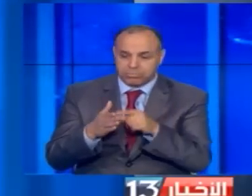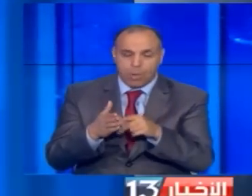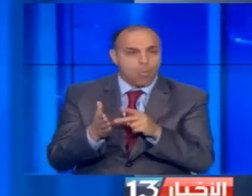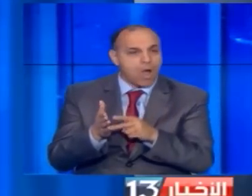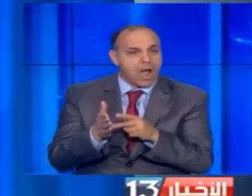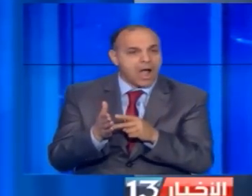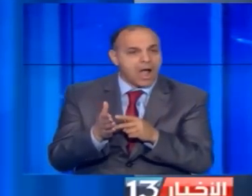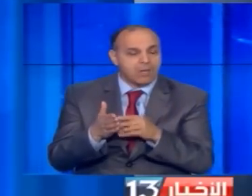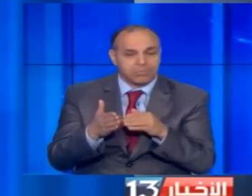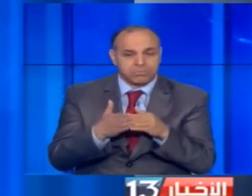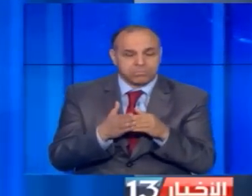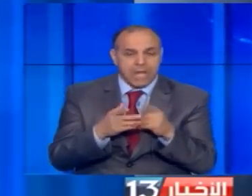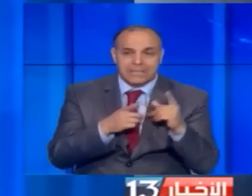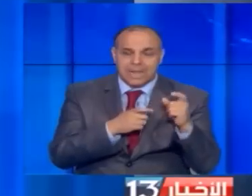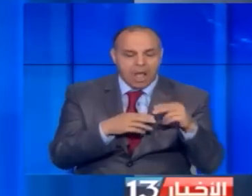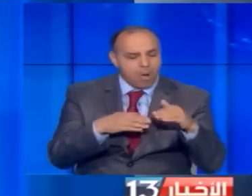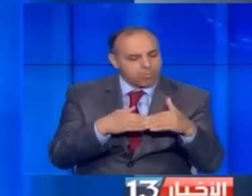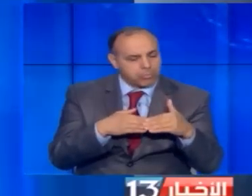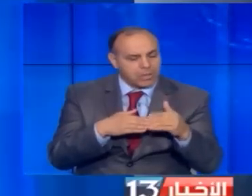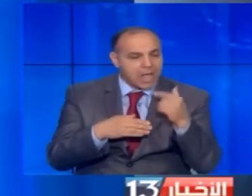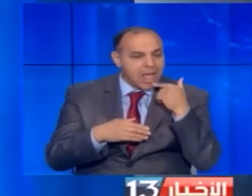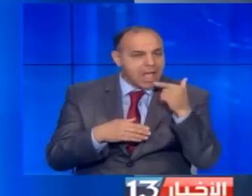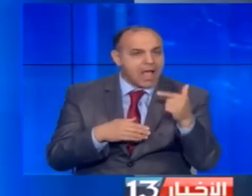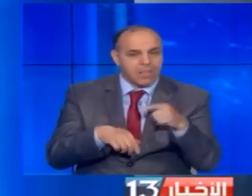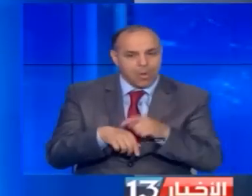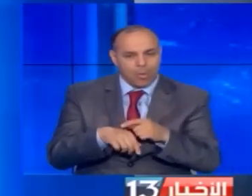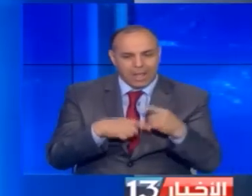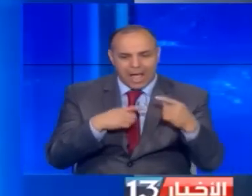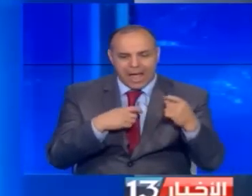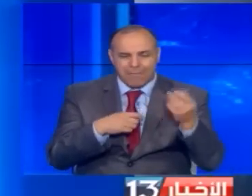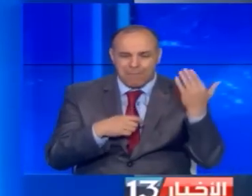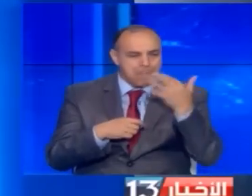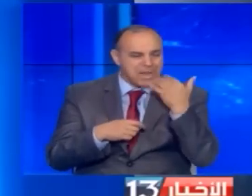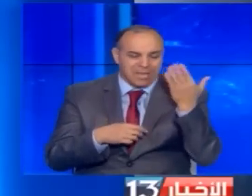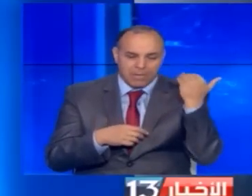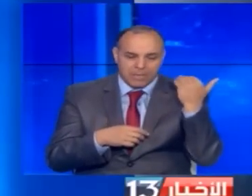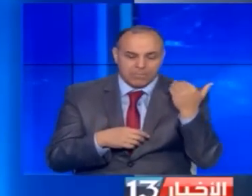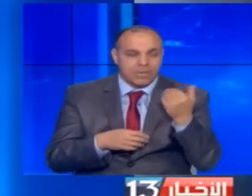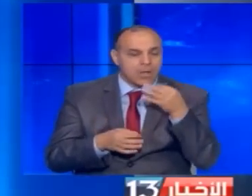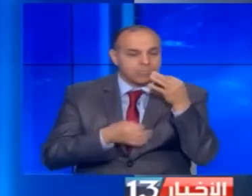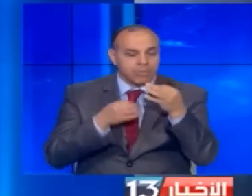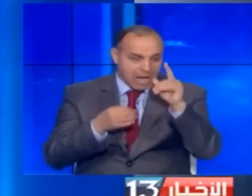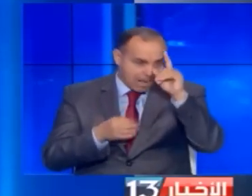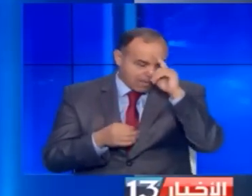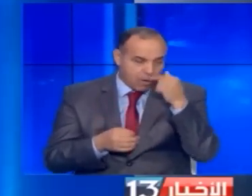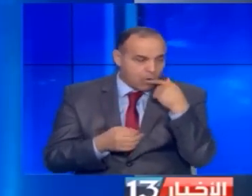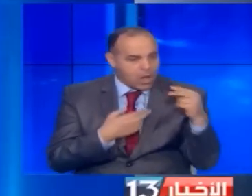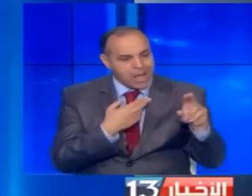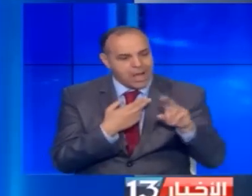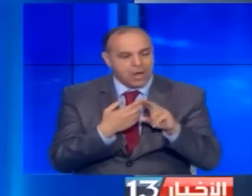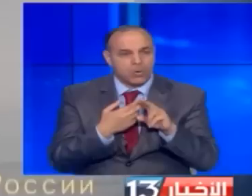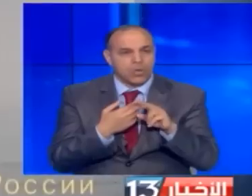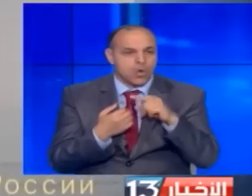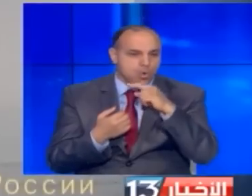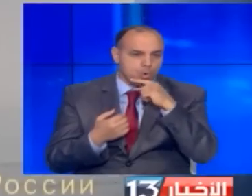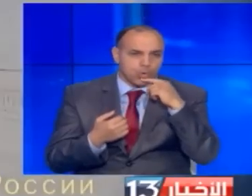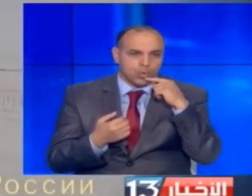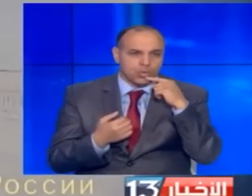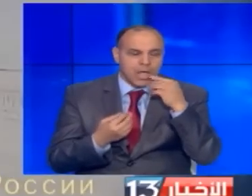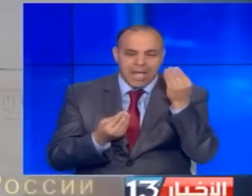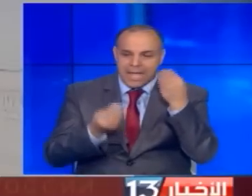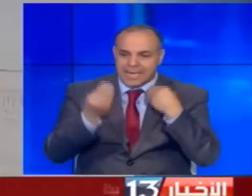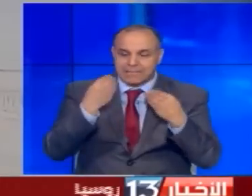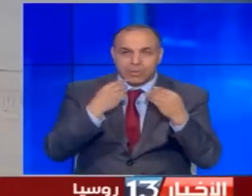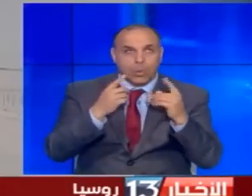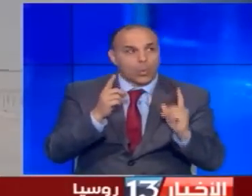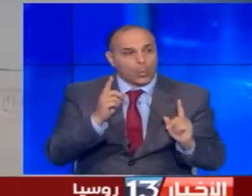معاهدة للحد من التسلح تعود لفترة الحرب الباردة. التصريح الألماني جاء ردا على إعلان روسيا نجاح الاختبار